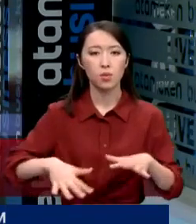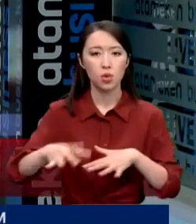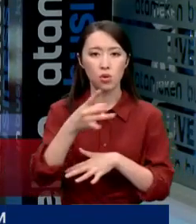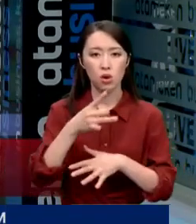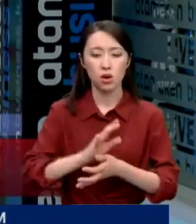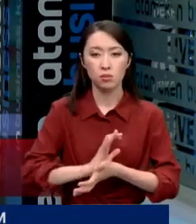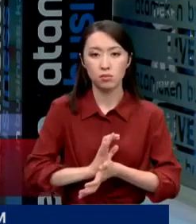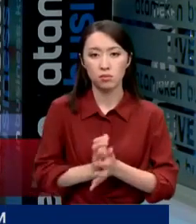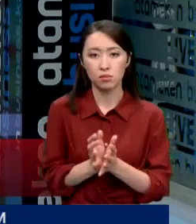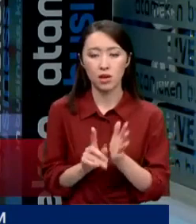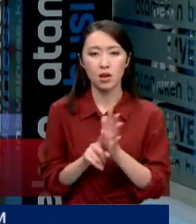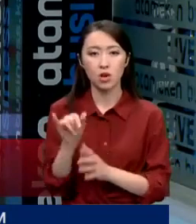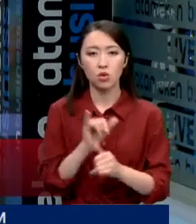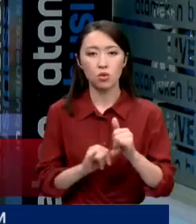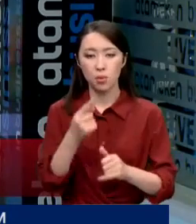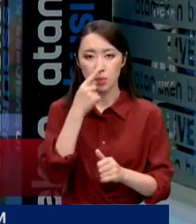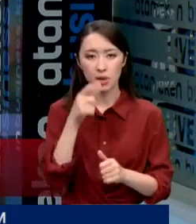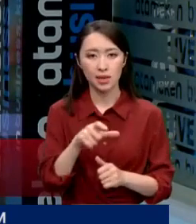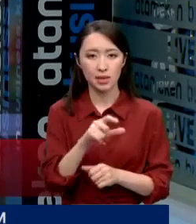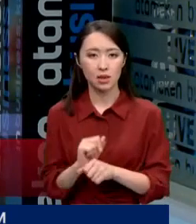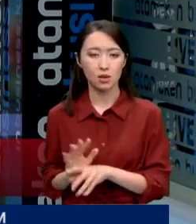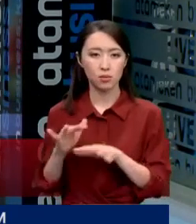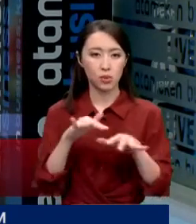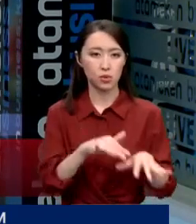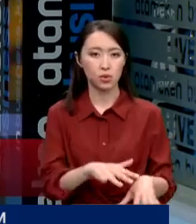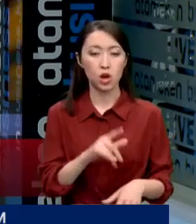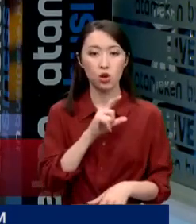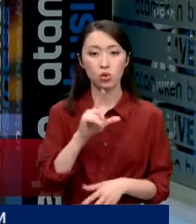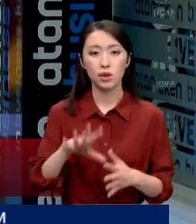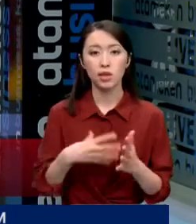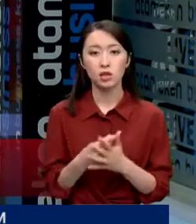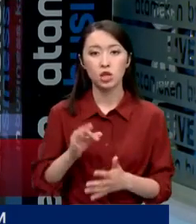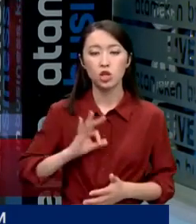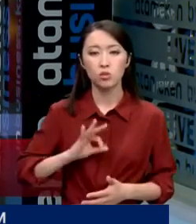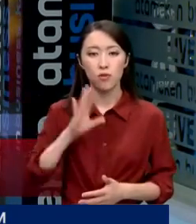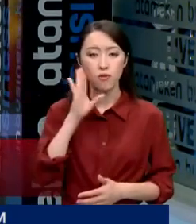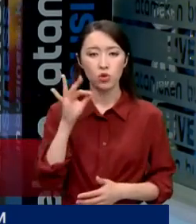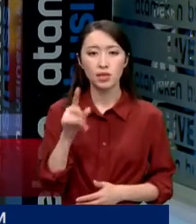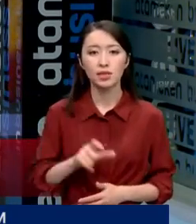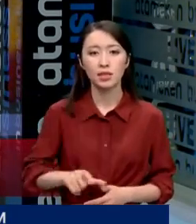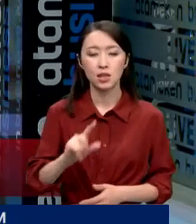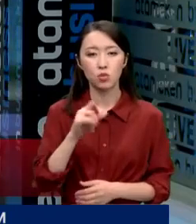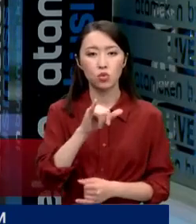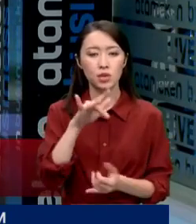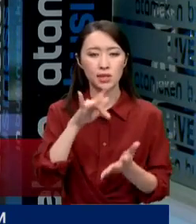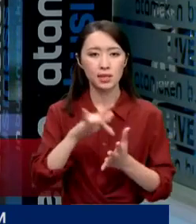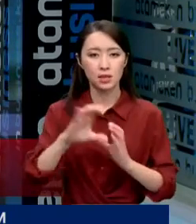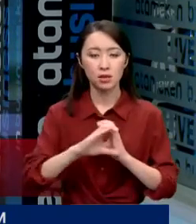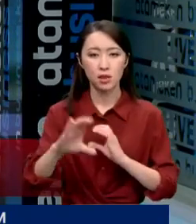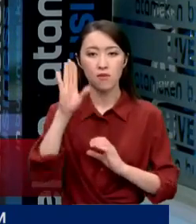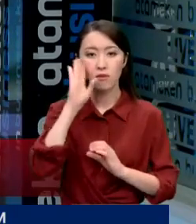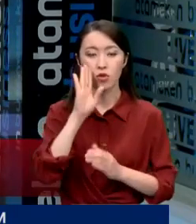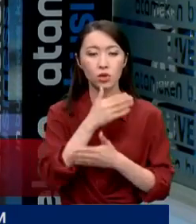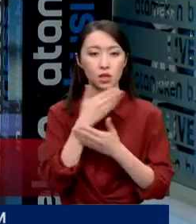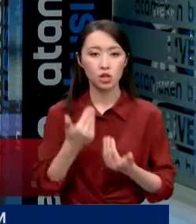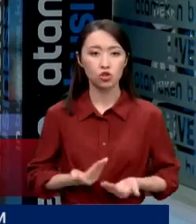переполнились и стали впадать в находящуюся вблизи реку Кайнар-Булак. Люди до сих пор использовали воду из реки, так как на селе нет централизованного водопровода.